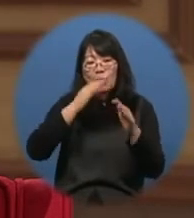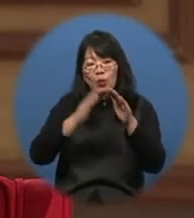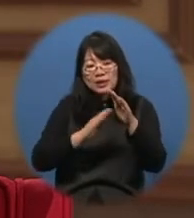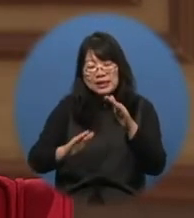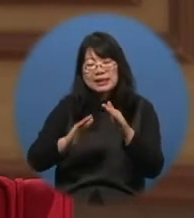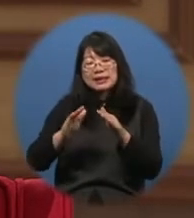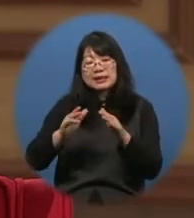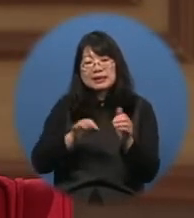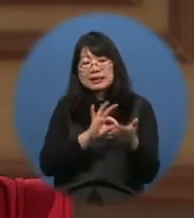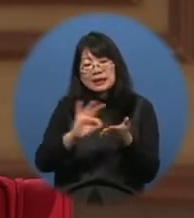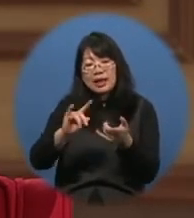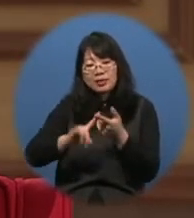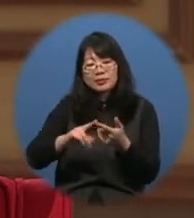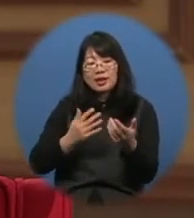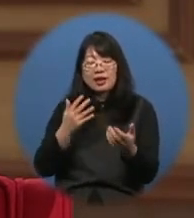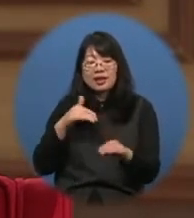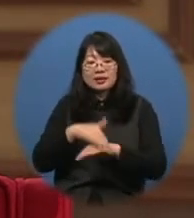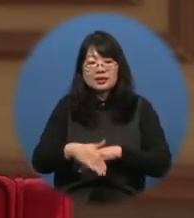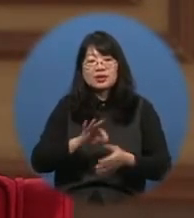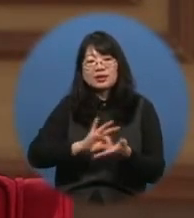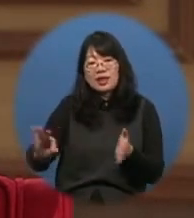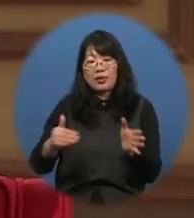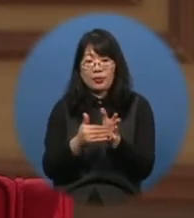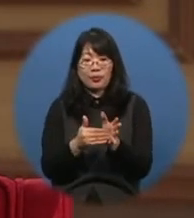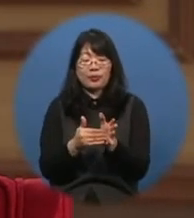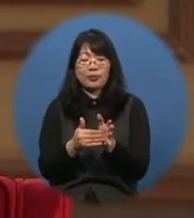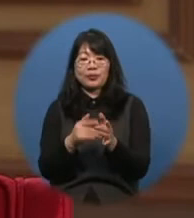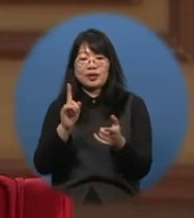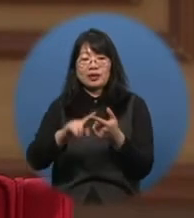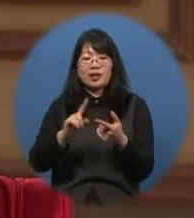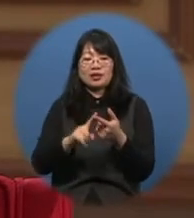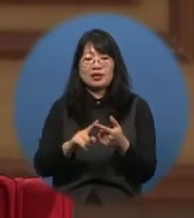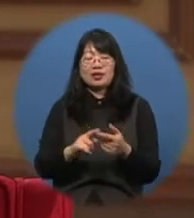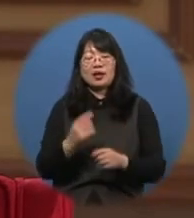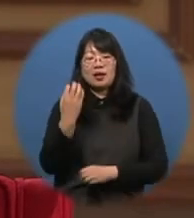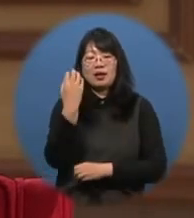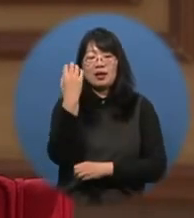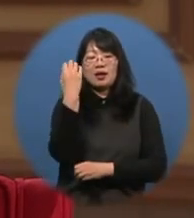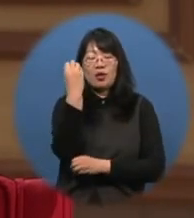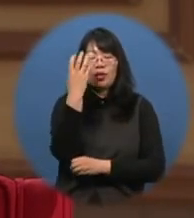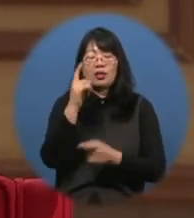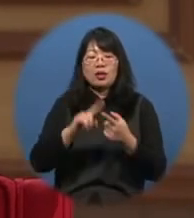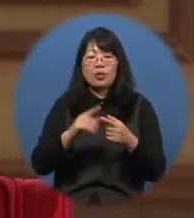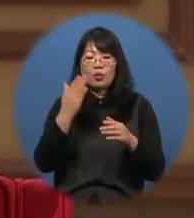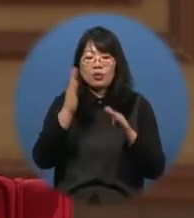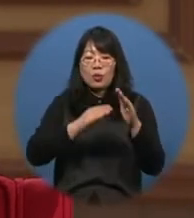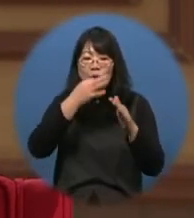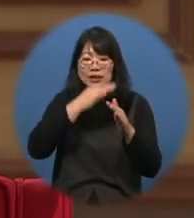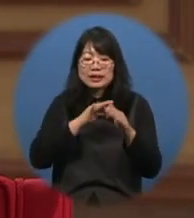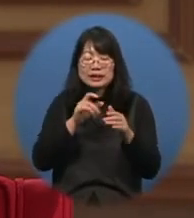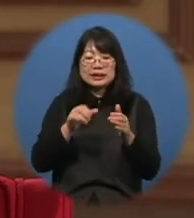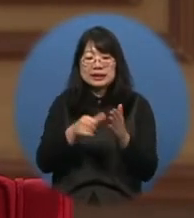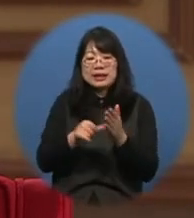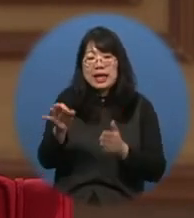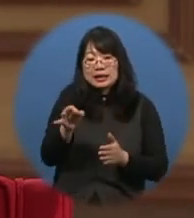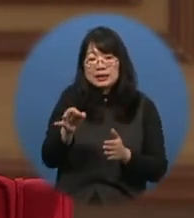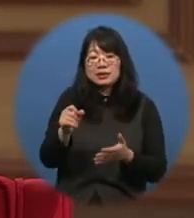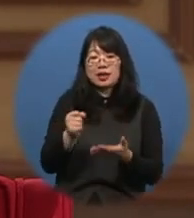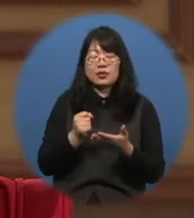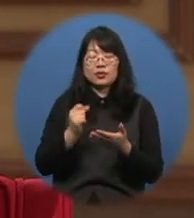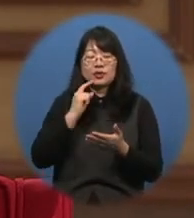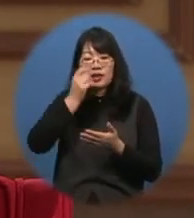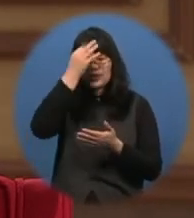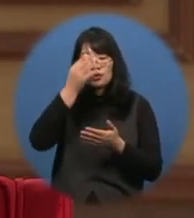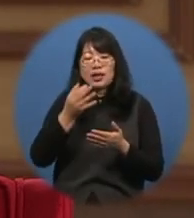자금이라는 형태로 사용이 되고 예. 그 언론 공익 자금을 가지고 지금은 이제 뭐